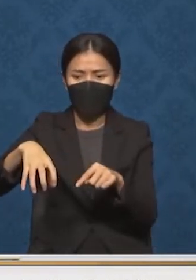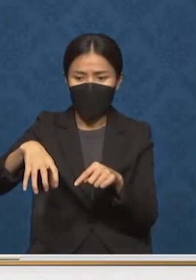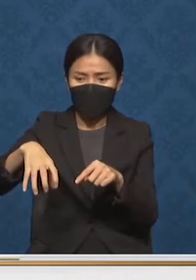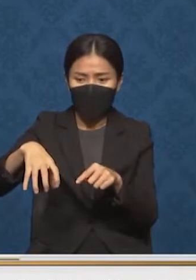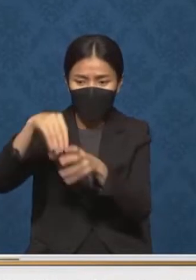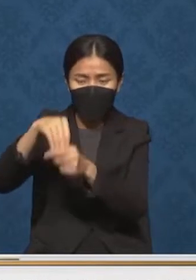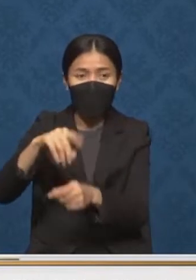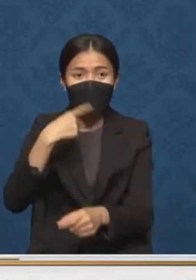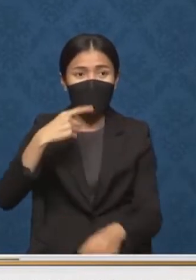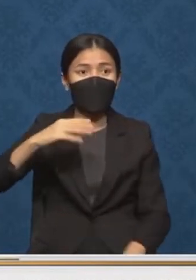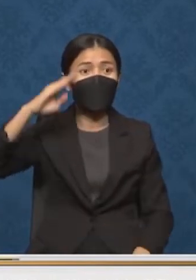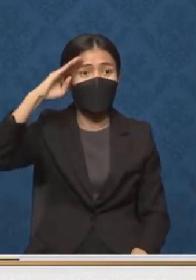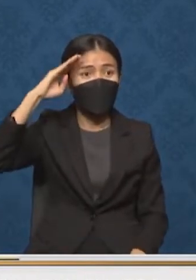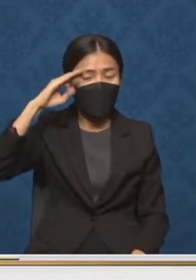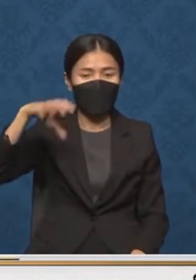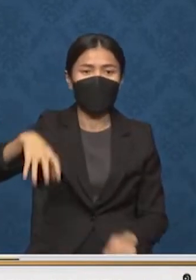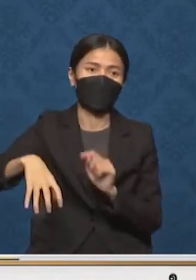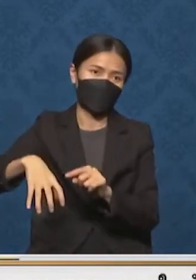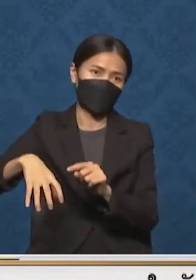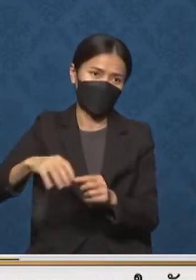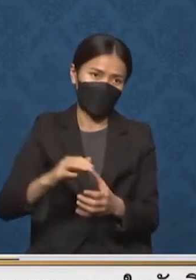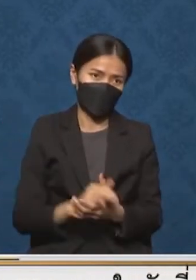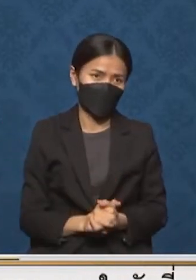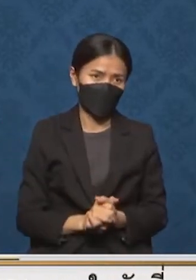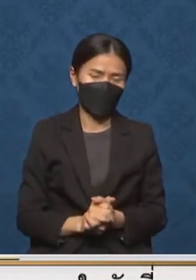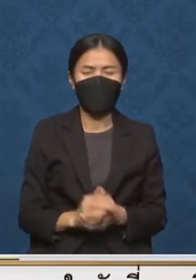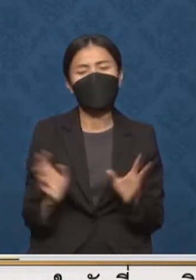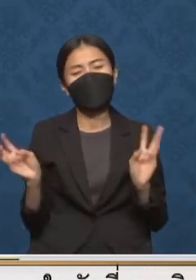งื่อท่วมฟตเสุกวัน กไดเงิ ทุกเดืใช้ฟ ฟรี